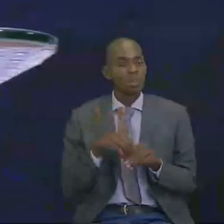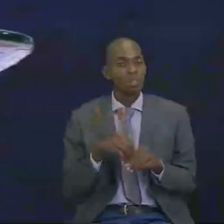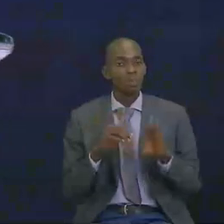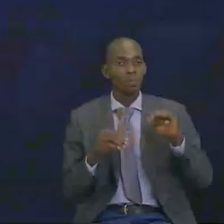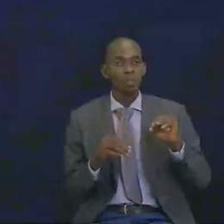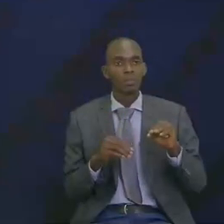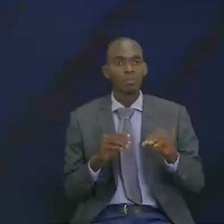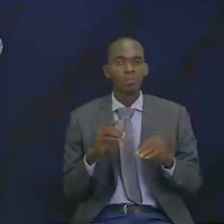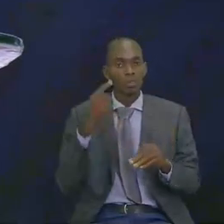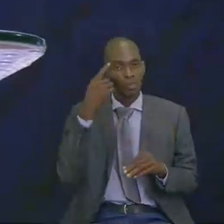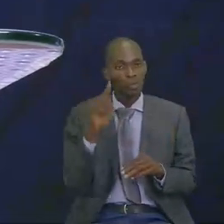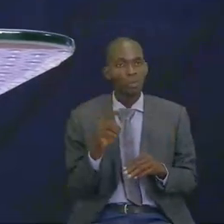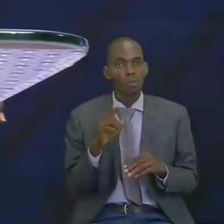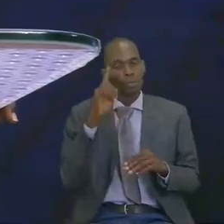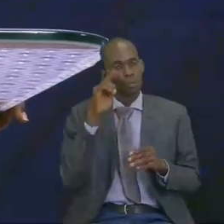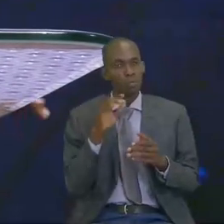14 dit,